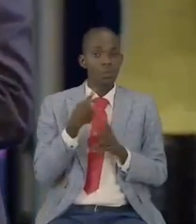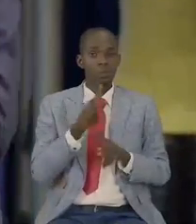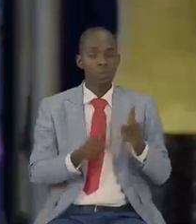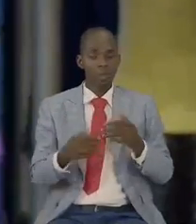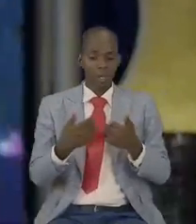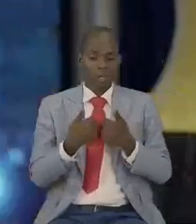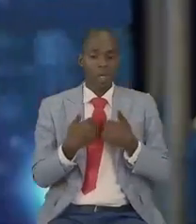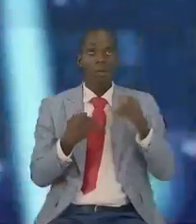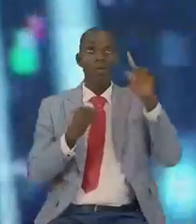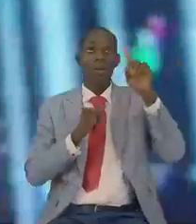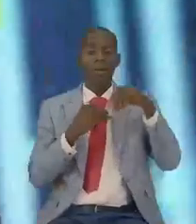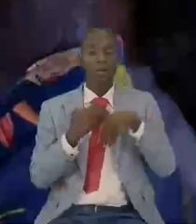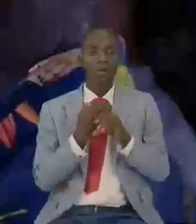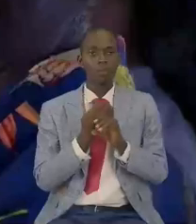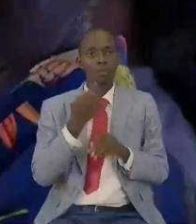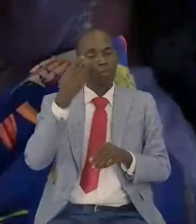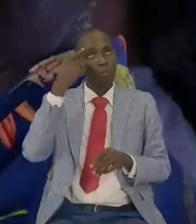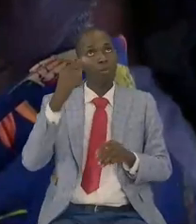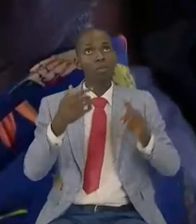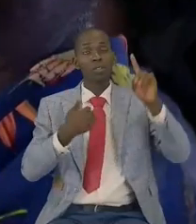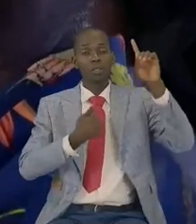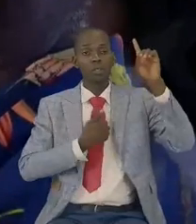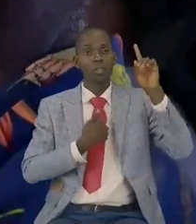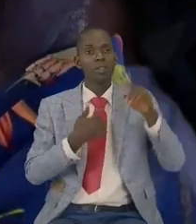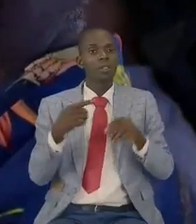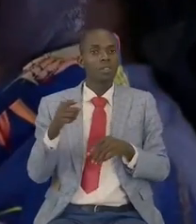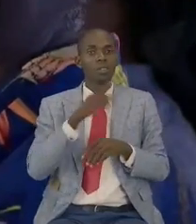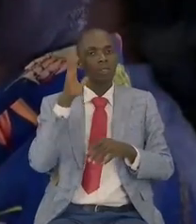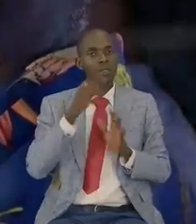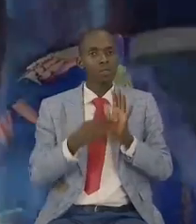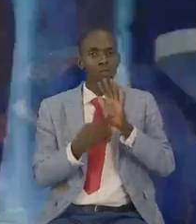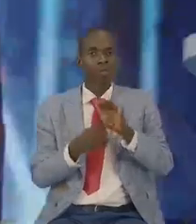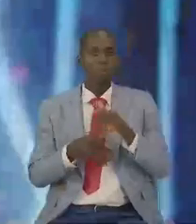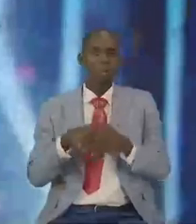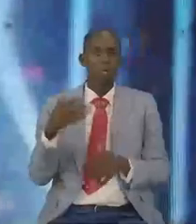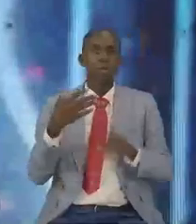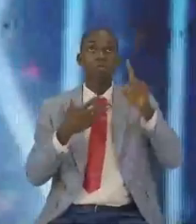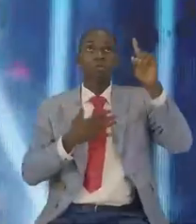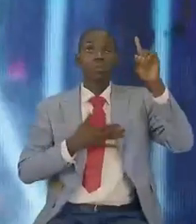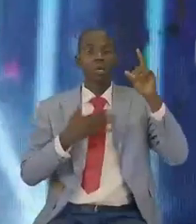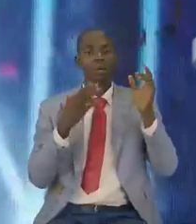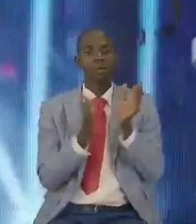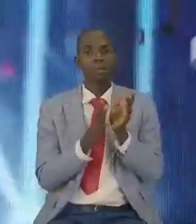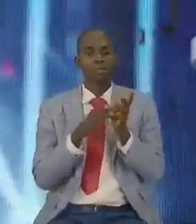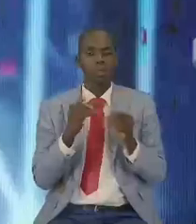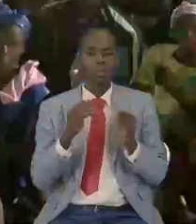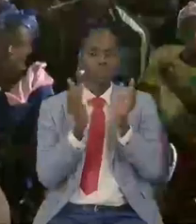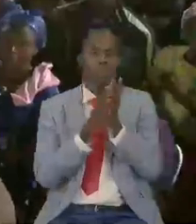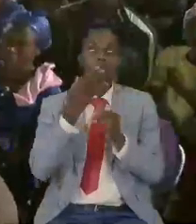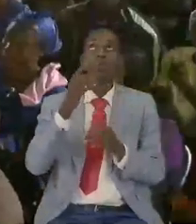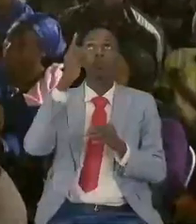que je me suis formé, publiera mes louanges. Les louanges de Dieu vont occuper ta